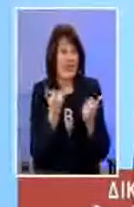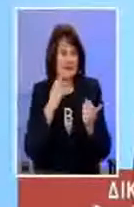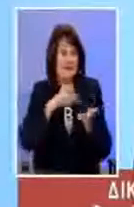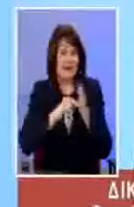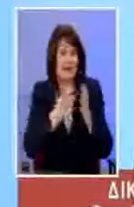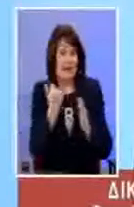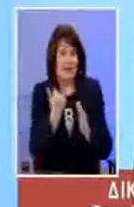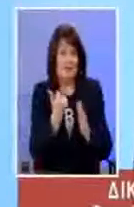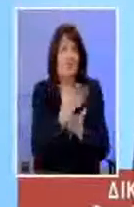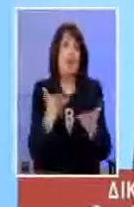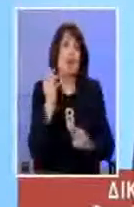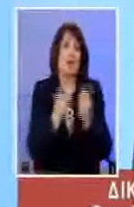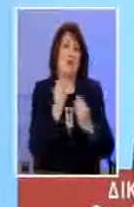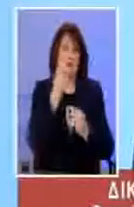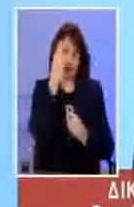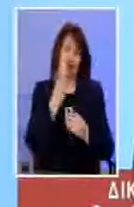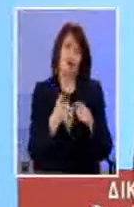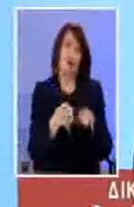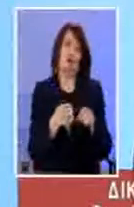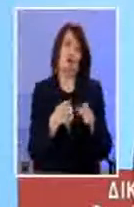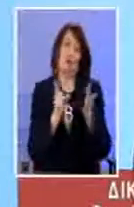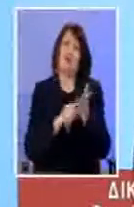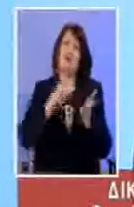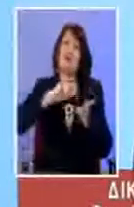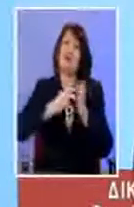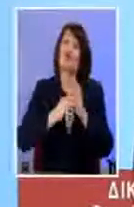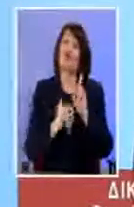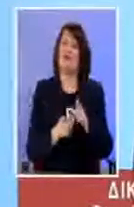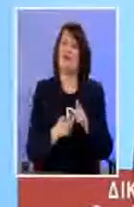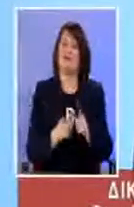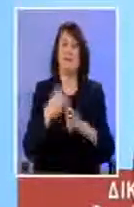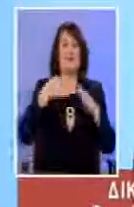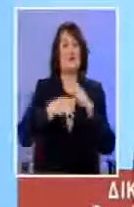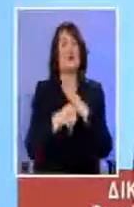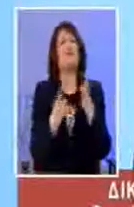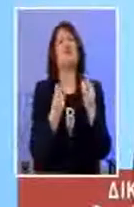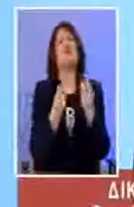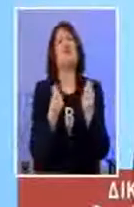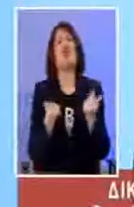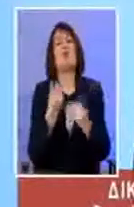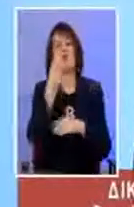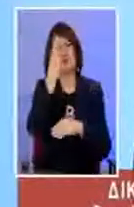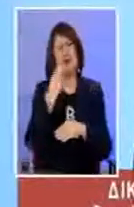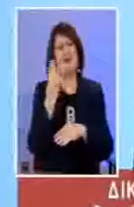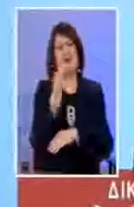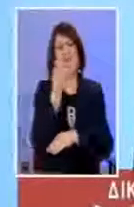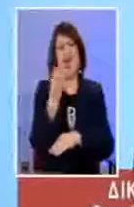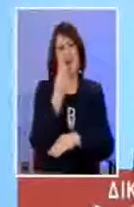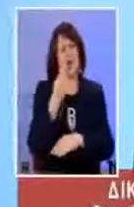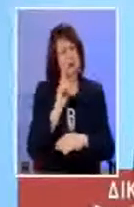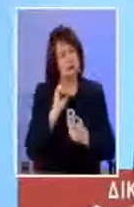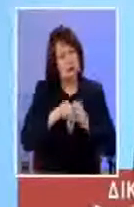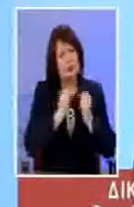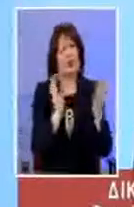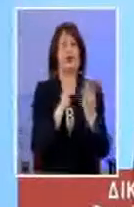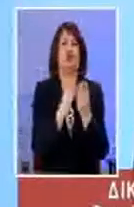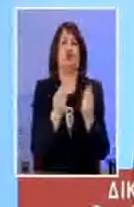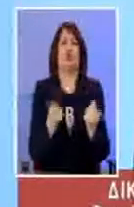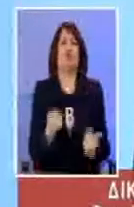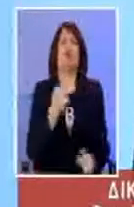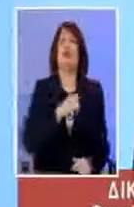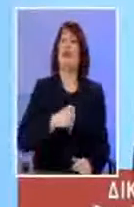δημιουργούν τεράστια προβλήματα. Γι' αυτό λοιπόν η προσβασιμότητα έχει πολλές μορφές. Ο Φάρος προσπαθεί να τις αντιμετωπίσει.